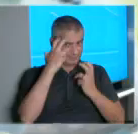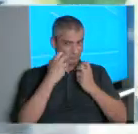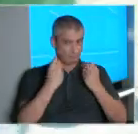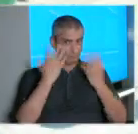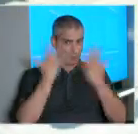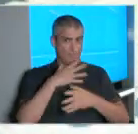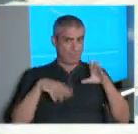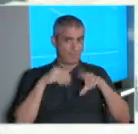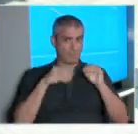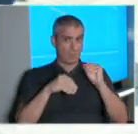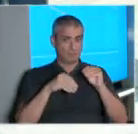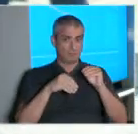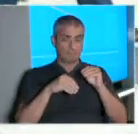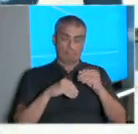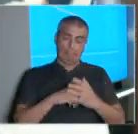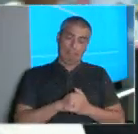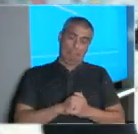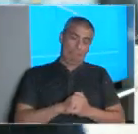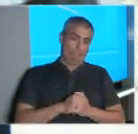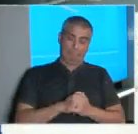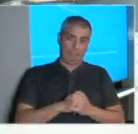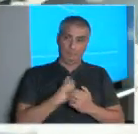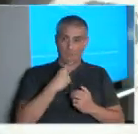איזושהי הפתעה בבחירות? לא נראה